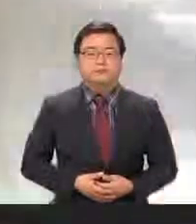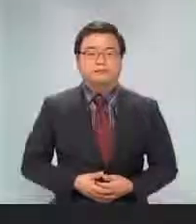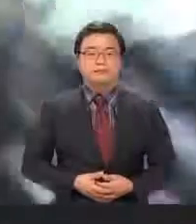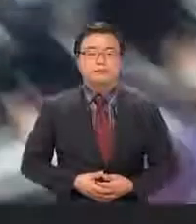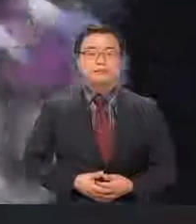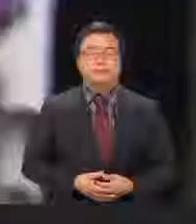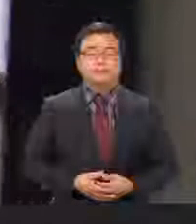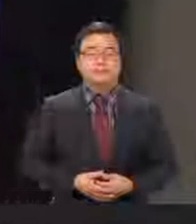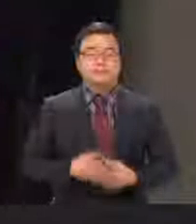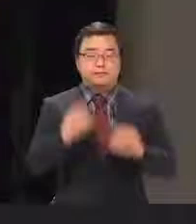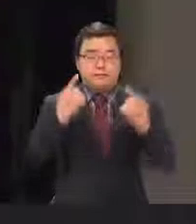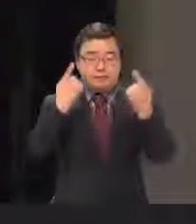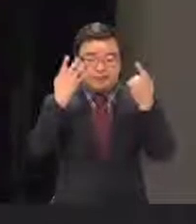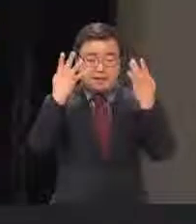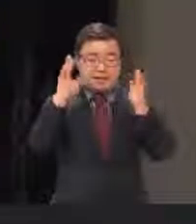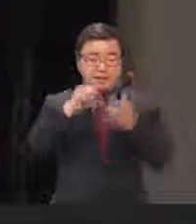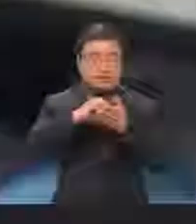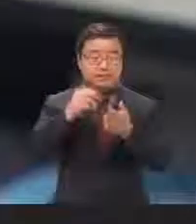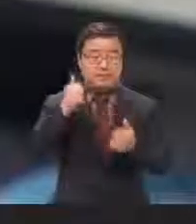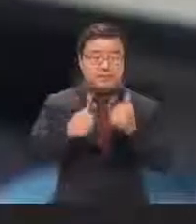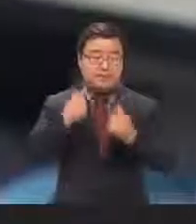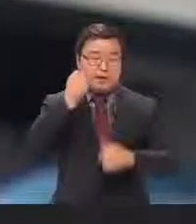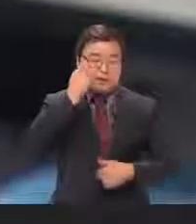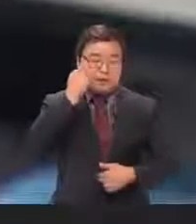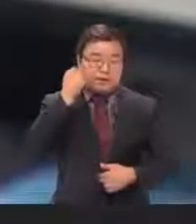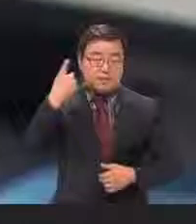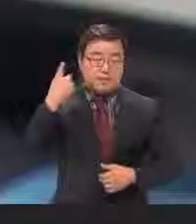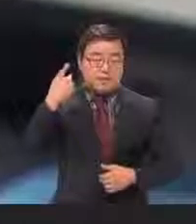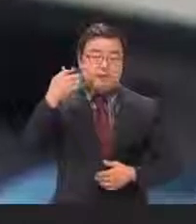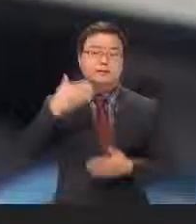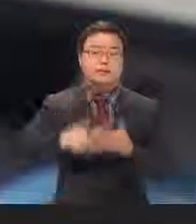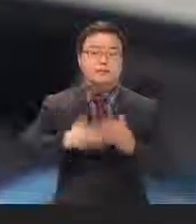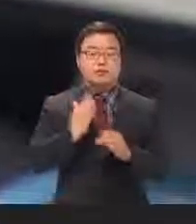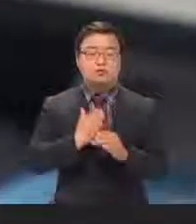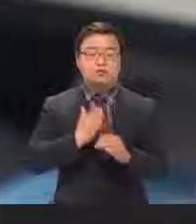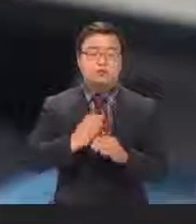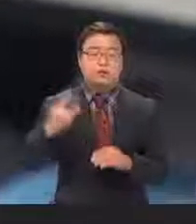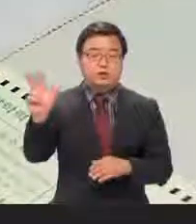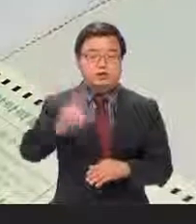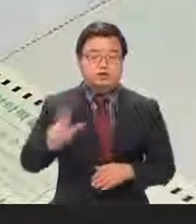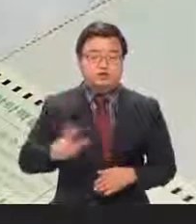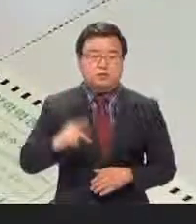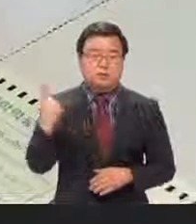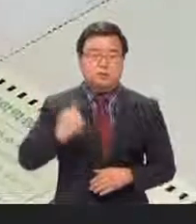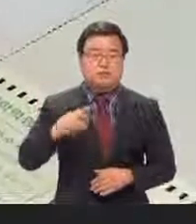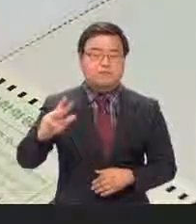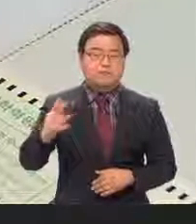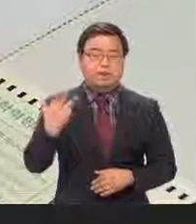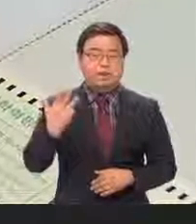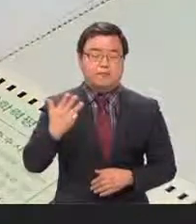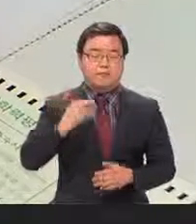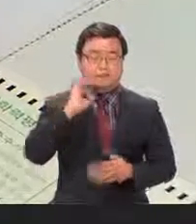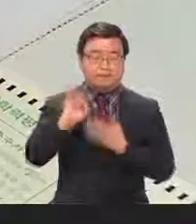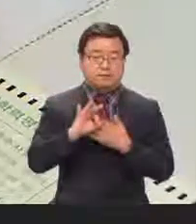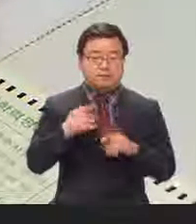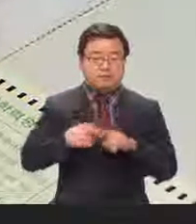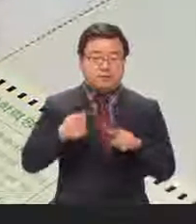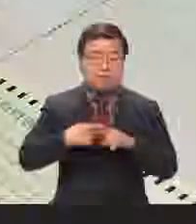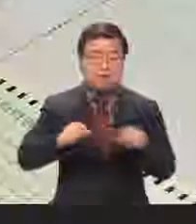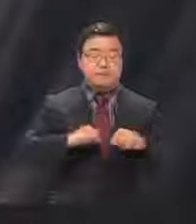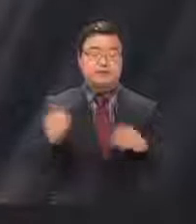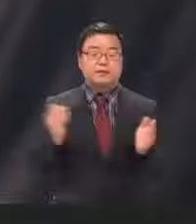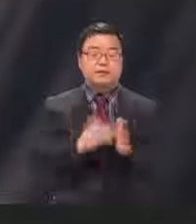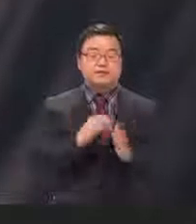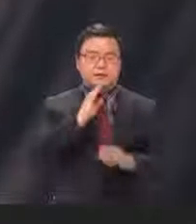대학 수학능력 시험을 한 달 앞두고 마지막 모의고사 가 전국 1800여 곳에서 치러졌습니다 실전 적응력을 높이고